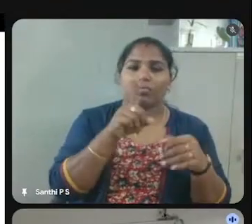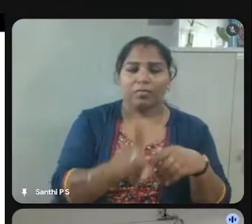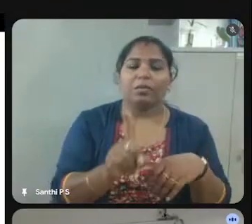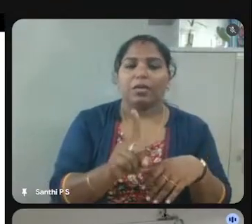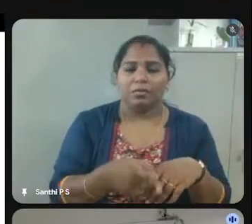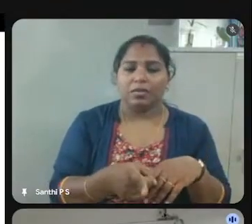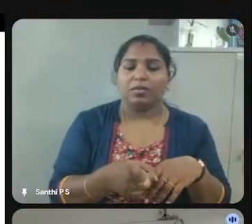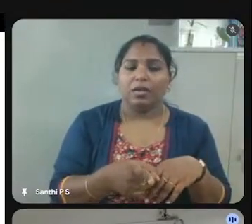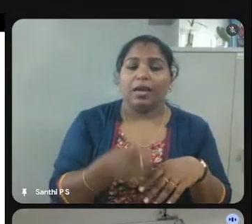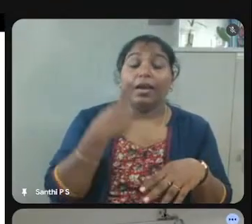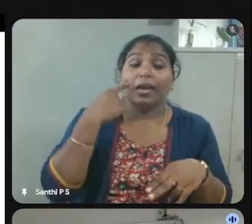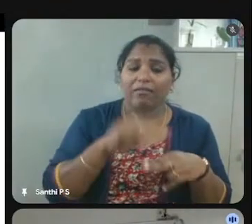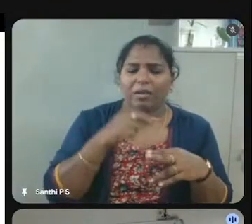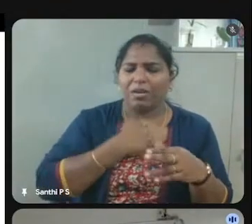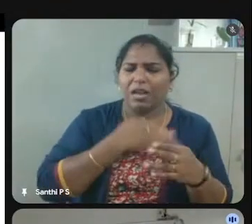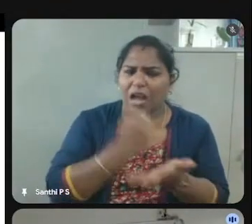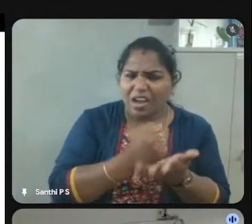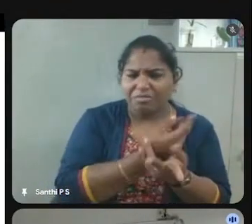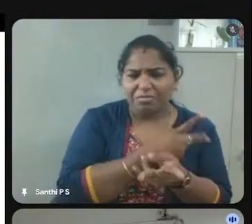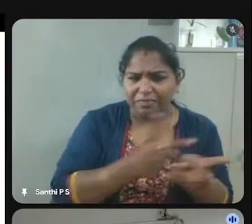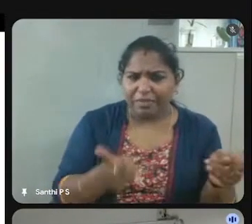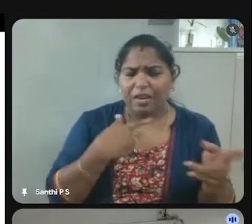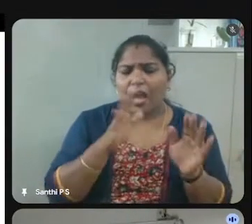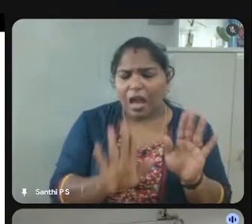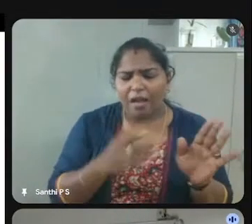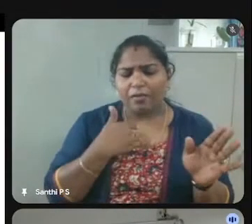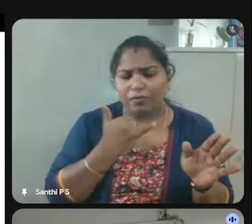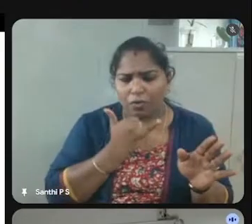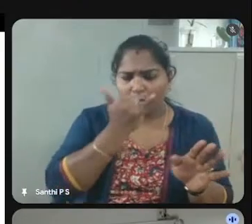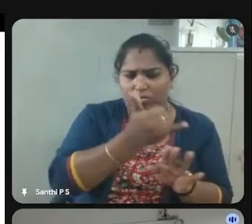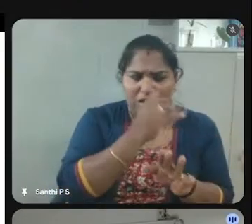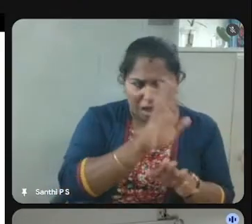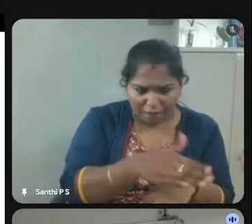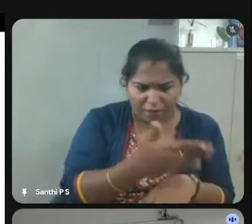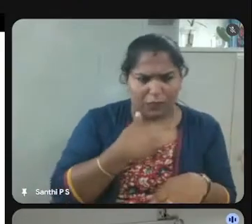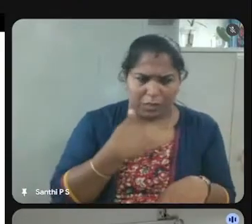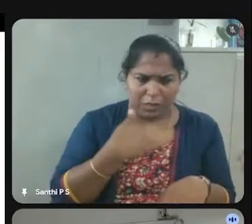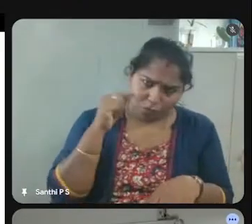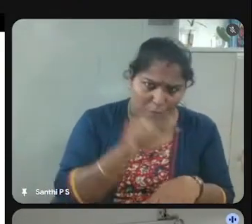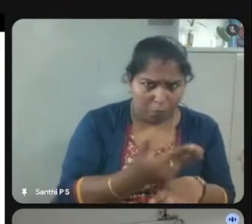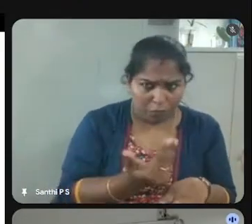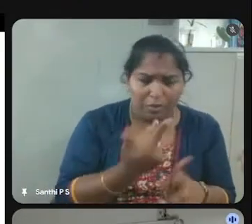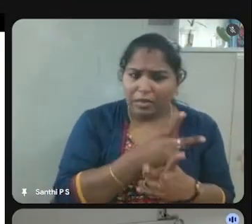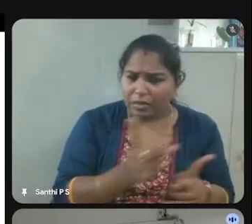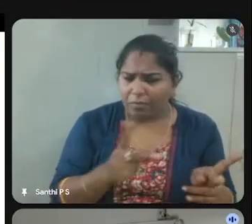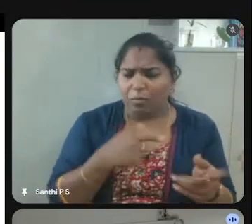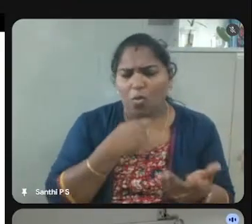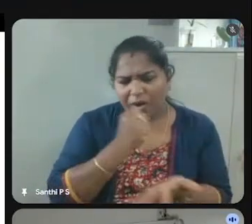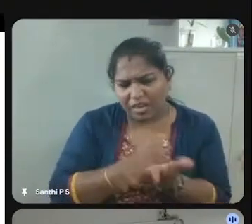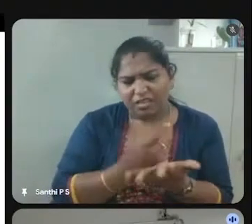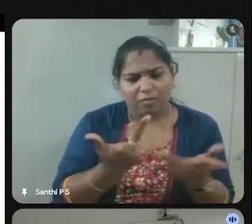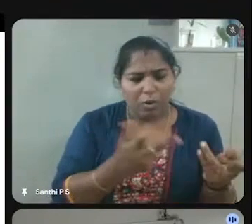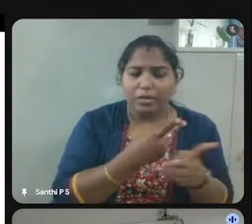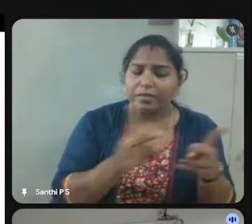അവൈലബിലിറ്റി, നമുക്ക് വേണ്ട കാര്യങ്ങൾ അവൈലബിൾ ആണോ എന്നുള്ളത് നിങ്ങൾ എപ്പോഴും ശ്രദ്ധിക്കുക. നമ്മുടെ നീഡ്സ് അവിടെ പറയാൻ സാധിക്കണം.